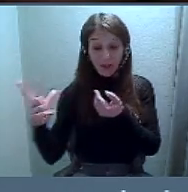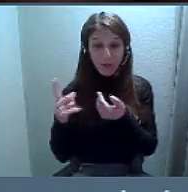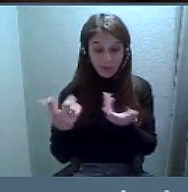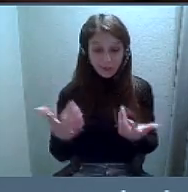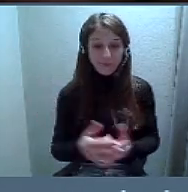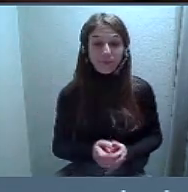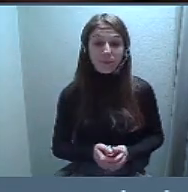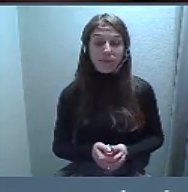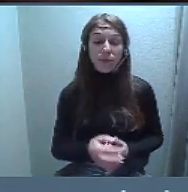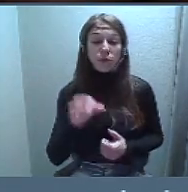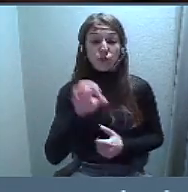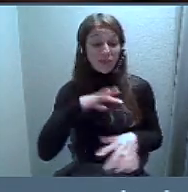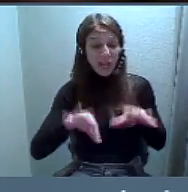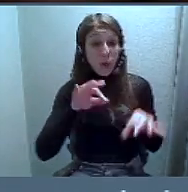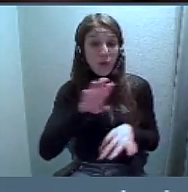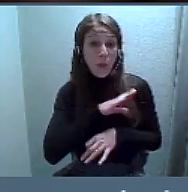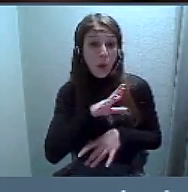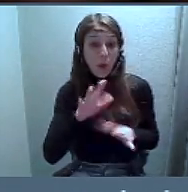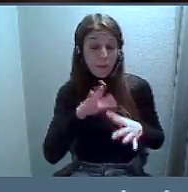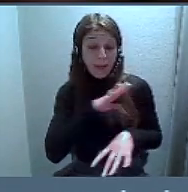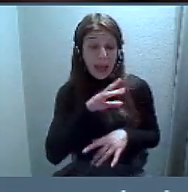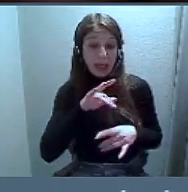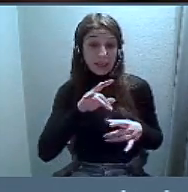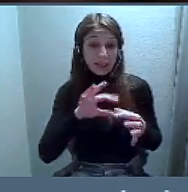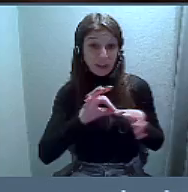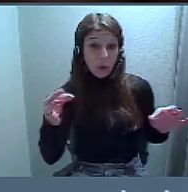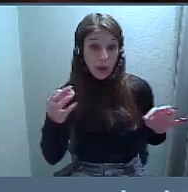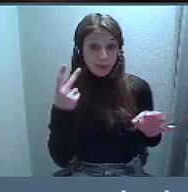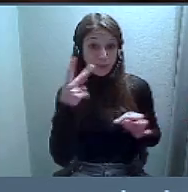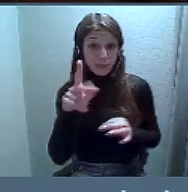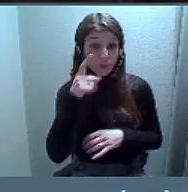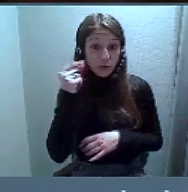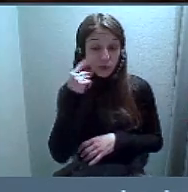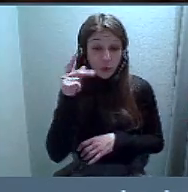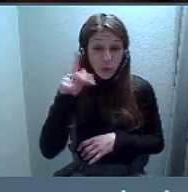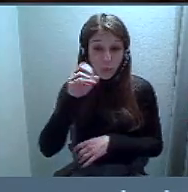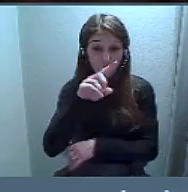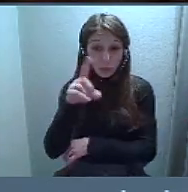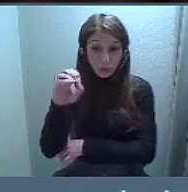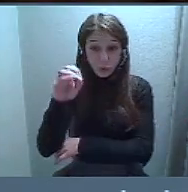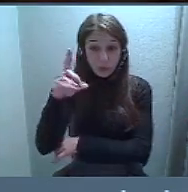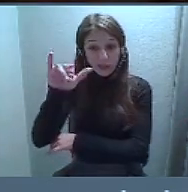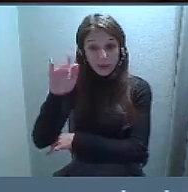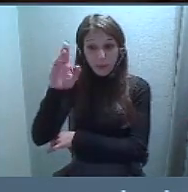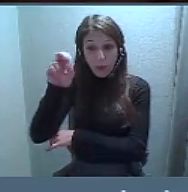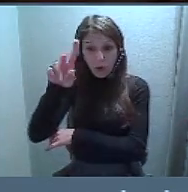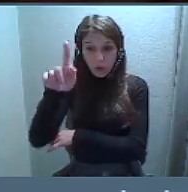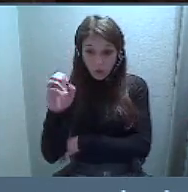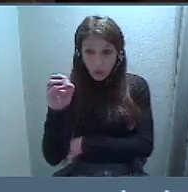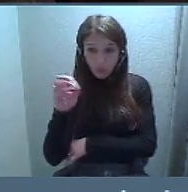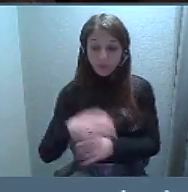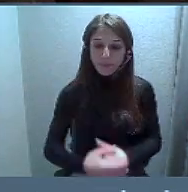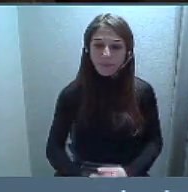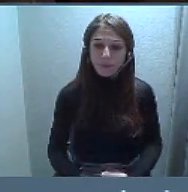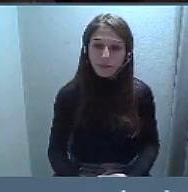Et quoi de plus, quelle plus belle reconnaissance que d'avoir justement un prix de la part de personnes qui vivent réellement